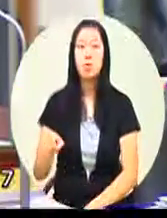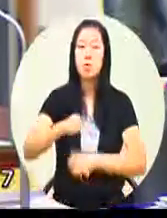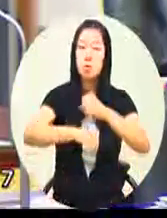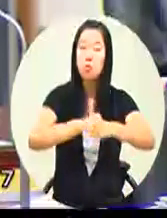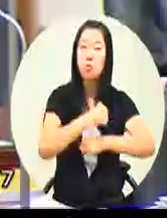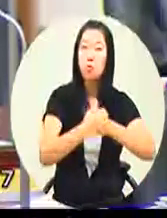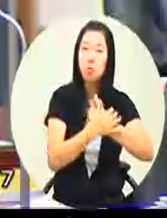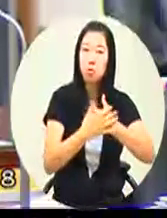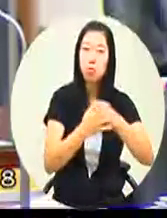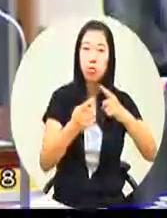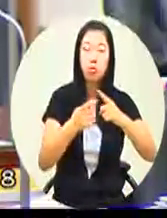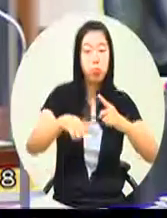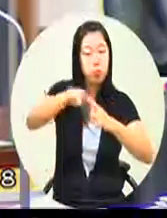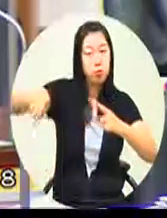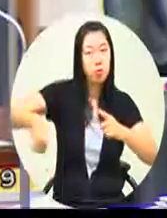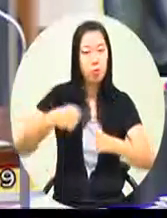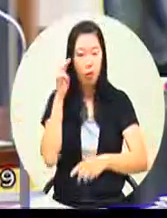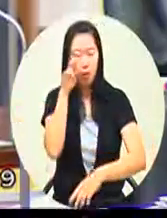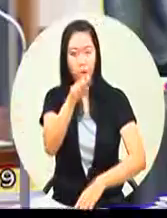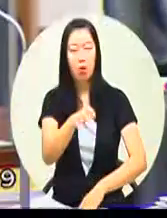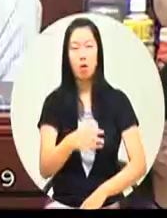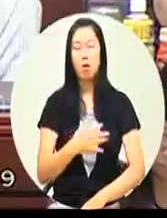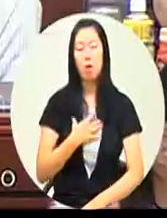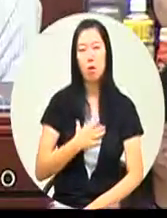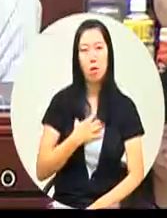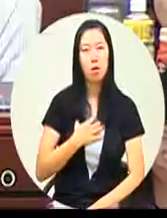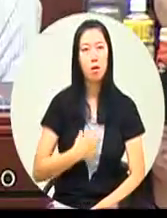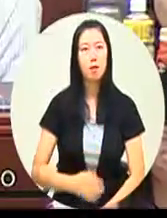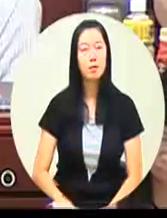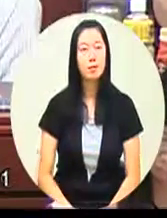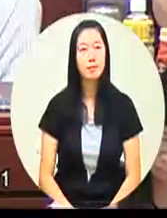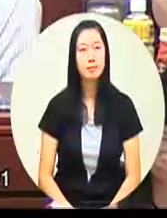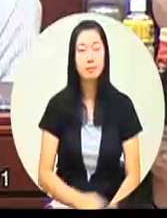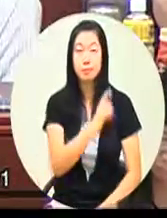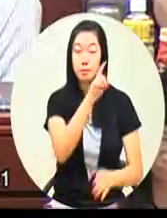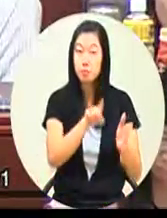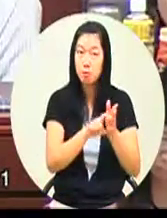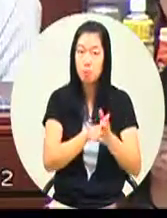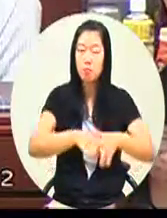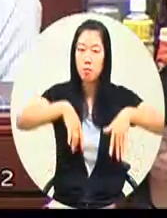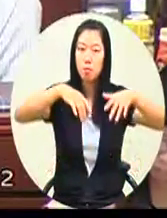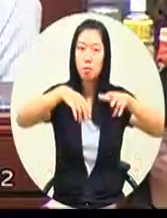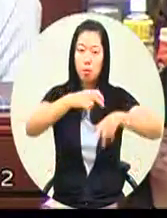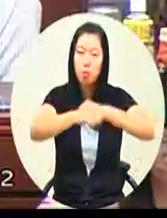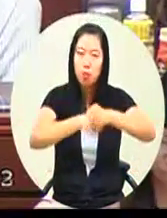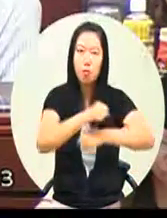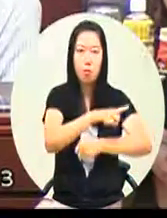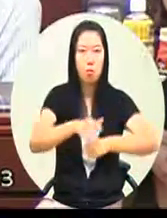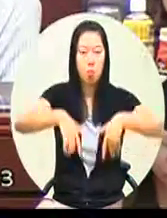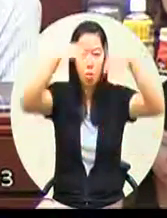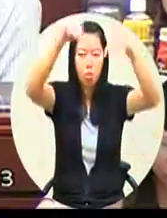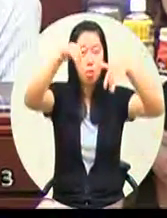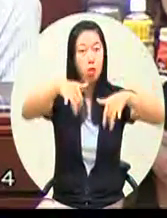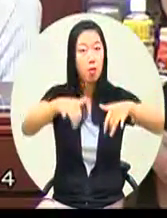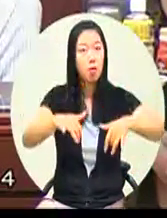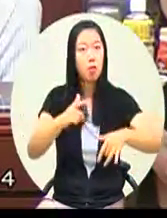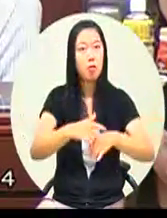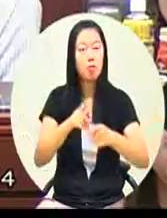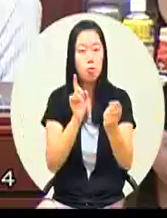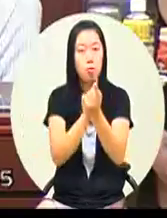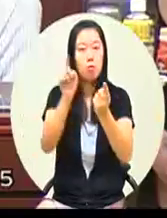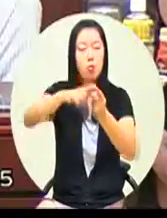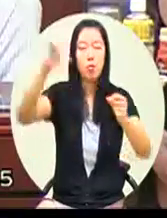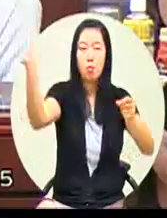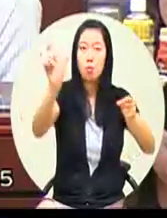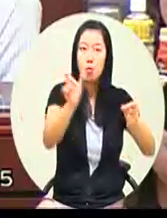动保人士的一个指控。 我在这里是不是我跟议员解释一下、哦、其实那一天淋雨其实是、没有在淋雨，因为台风天其